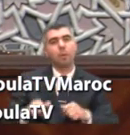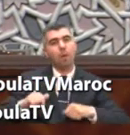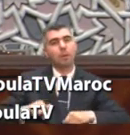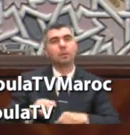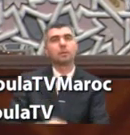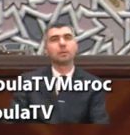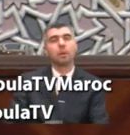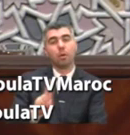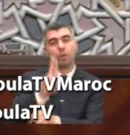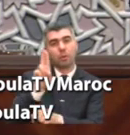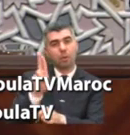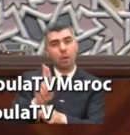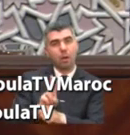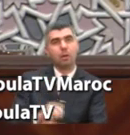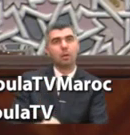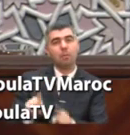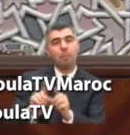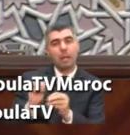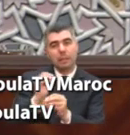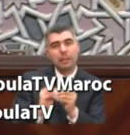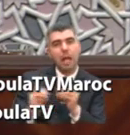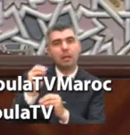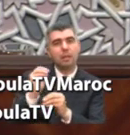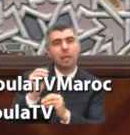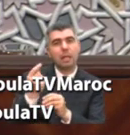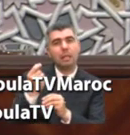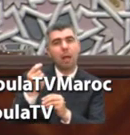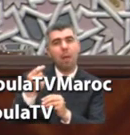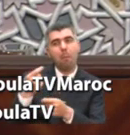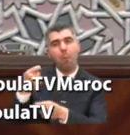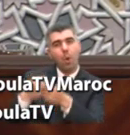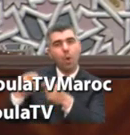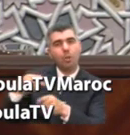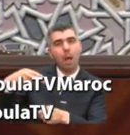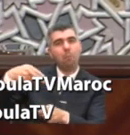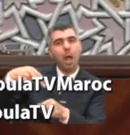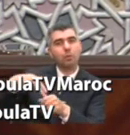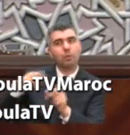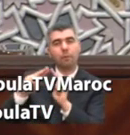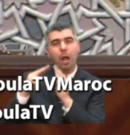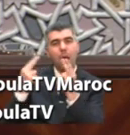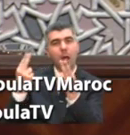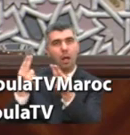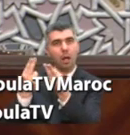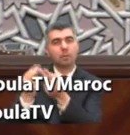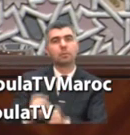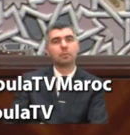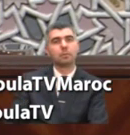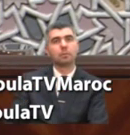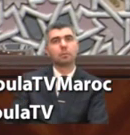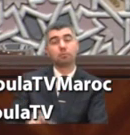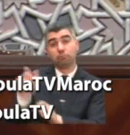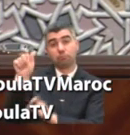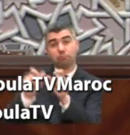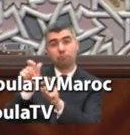الوزير. وفي سؤال عن انعكاس ارتفاع النفط في السوق العالمية على الأسعار الداخلية للسيدات والسادة